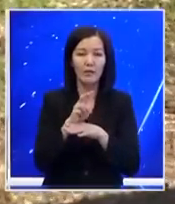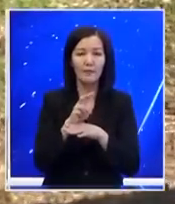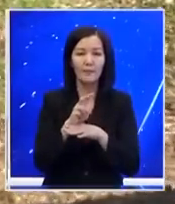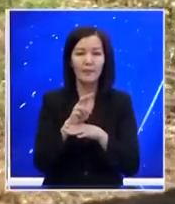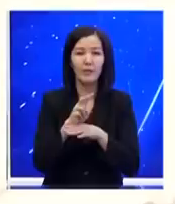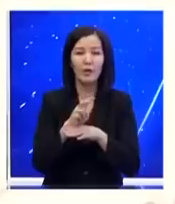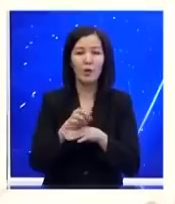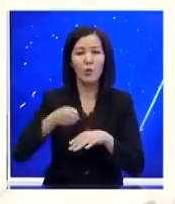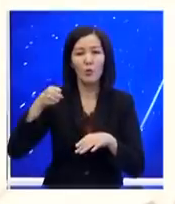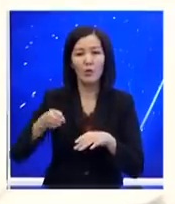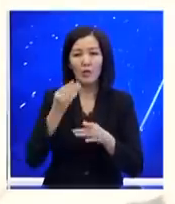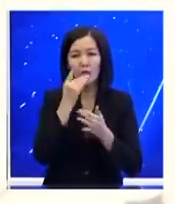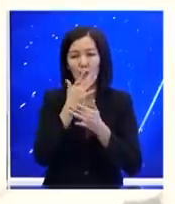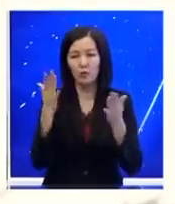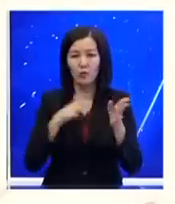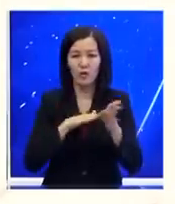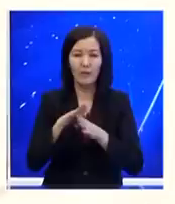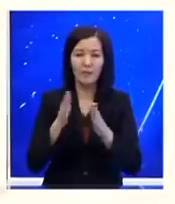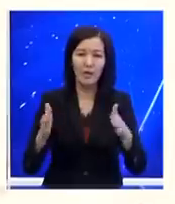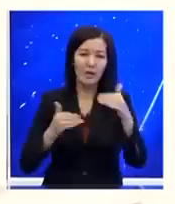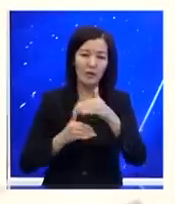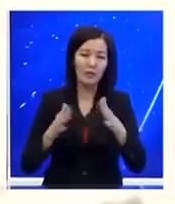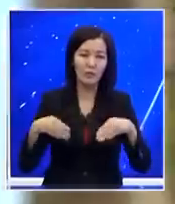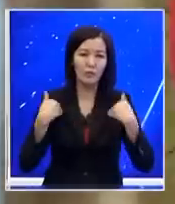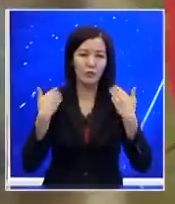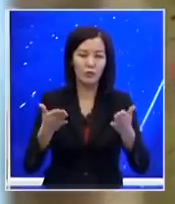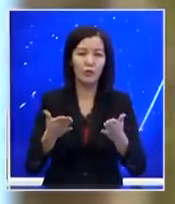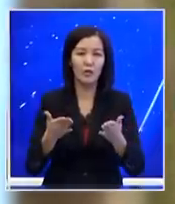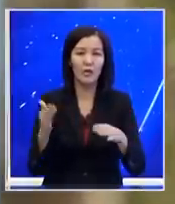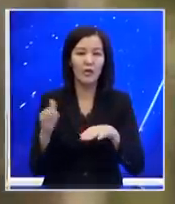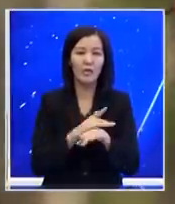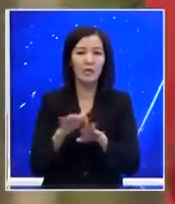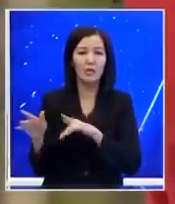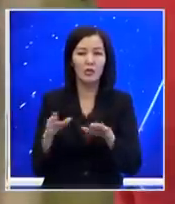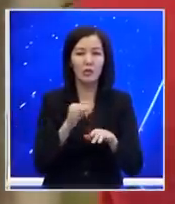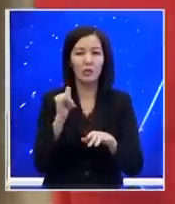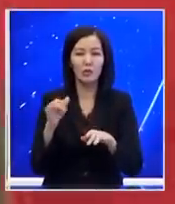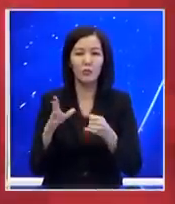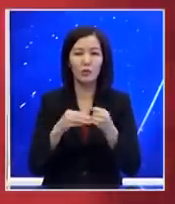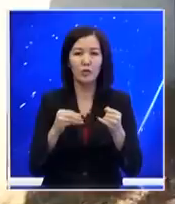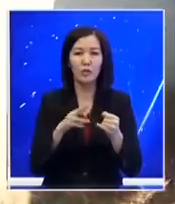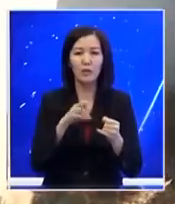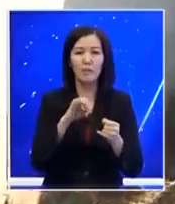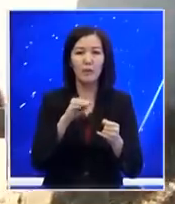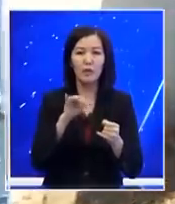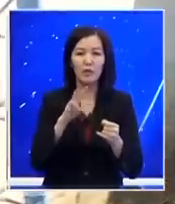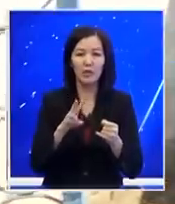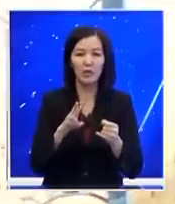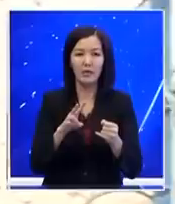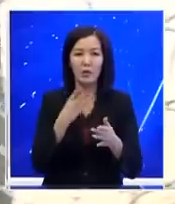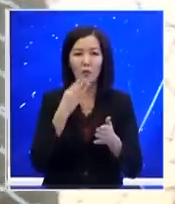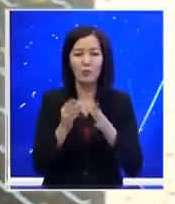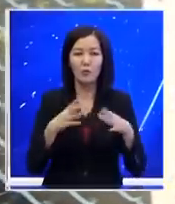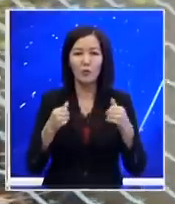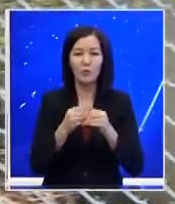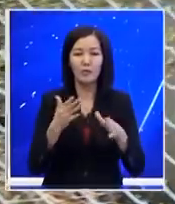танытып, қолдарындағы азық толы қаптары мен қораптарында ұсынды. Бұл игі іске ұйытқы болған Жетісу жерінің тумасы Маржан Алтыбаева өз